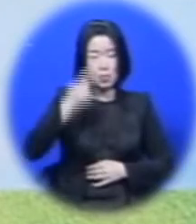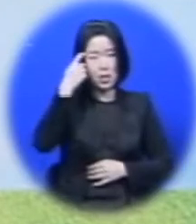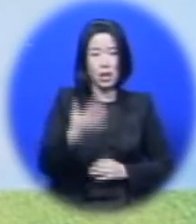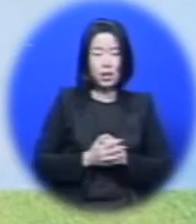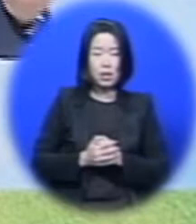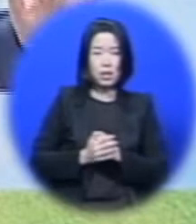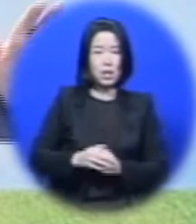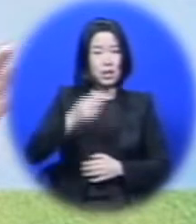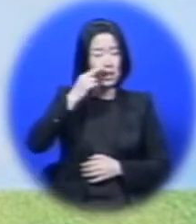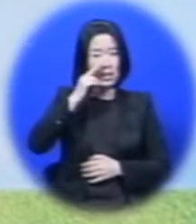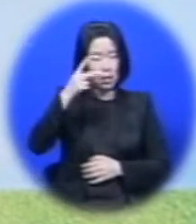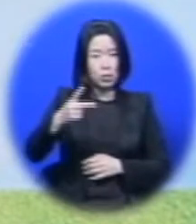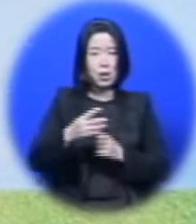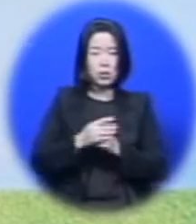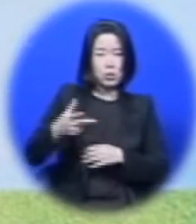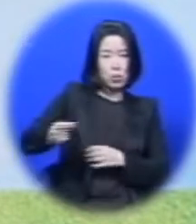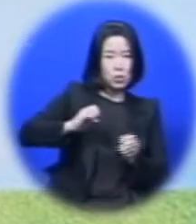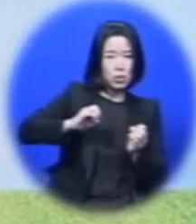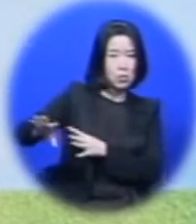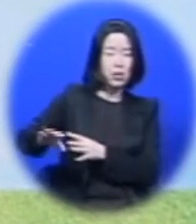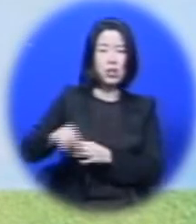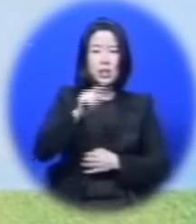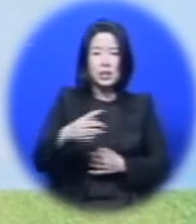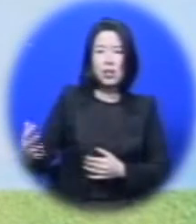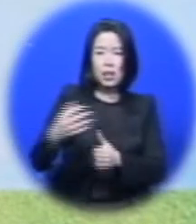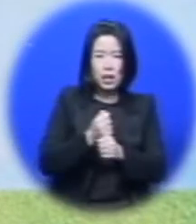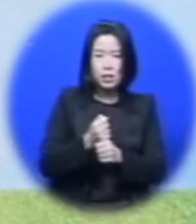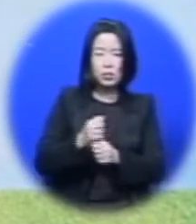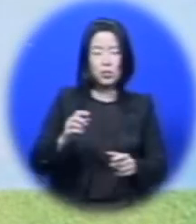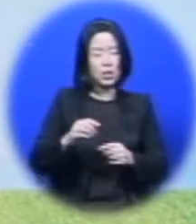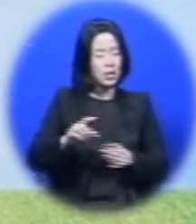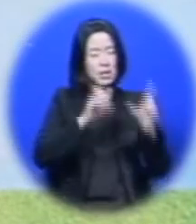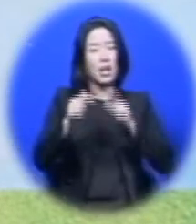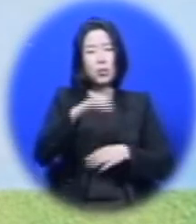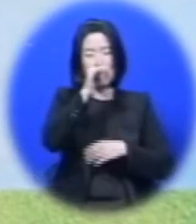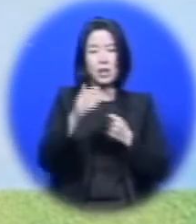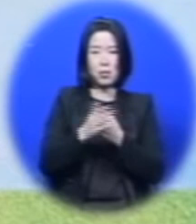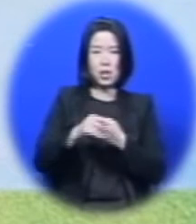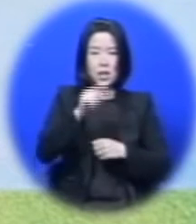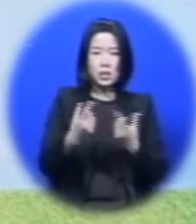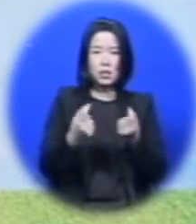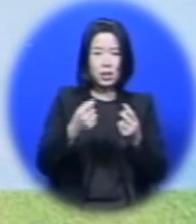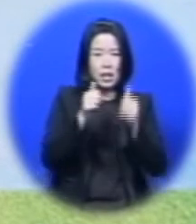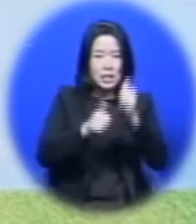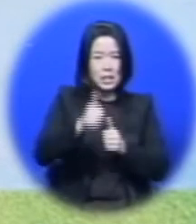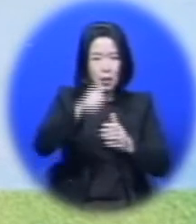바울은 배설물처럼 버렸다는 걸 그걸 붙잡고 연연하며 산. 그렇게 시험 드는 일은